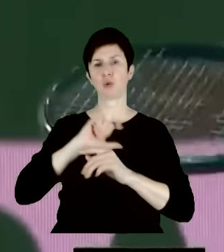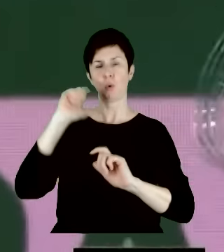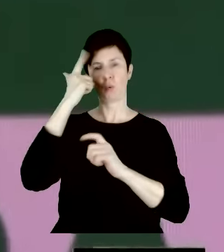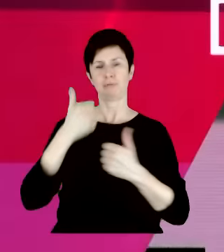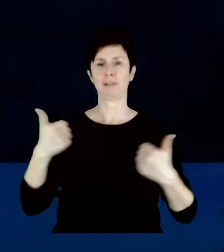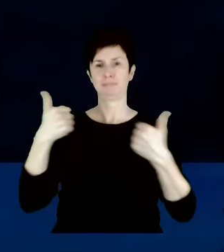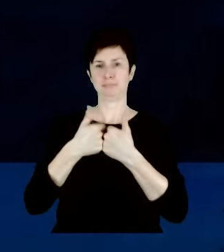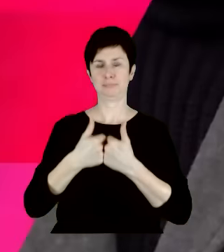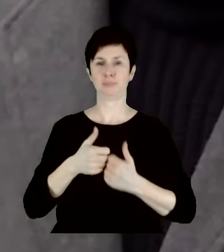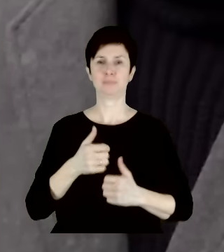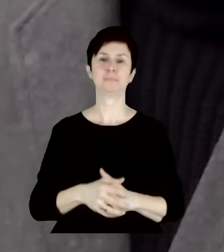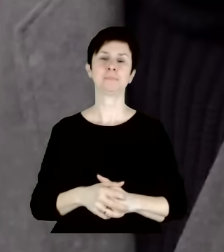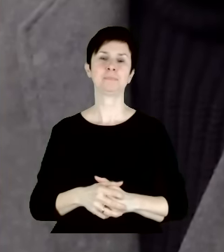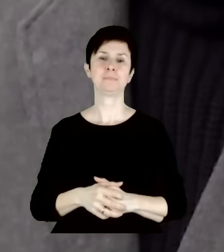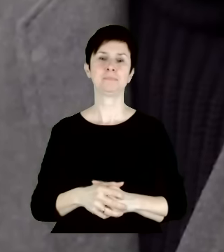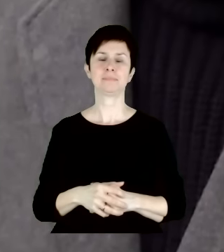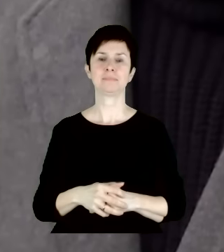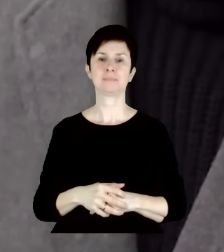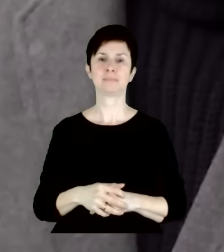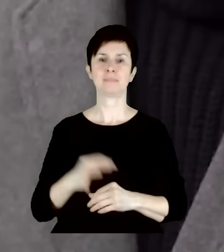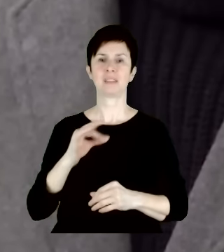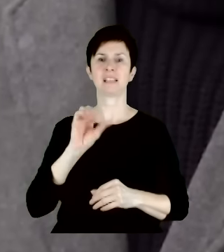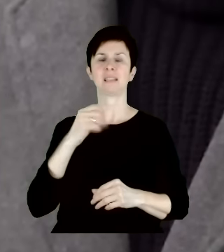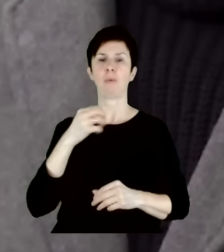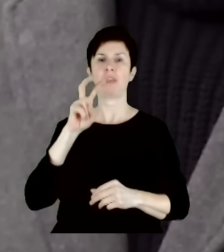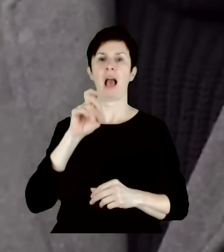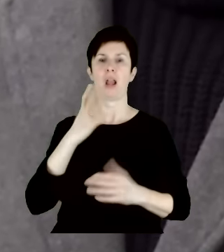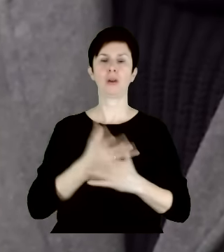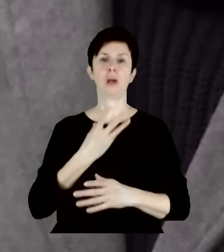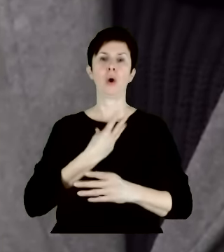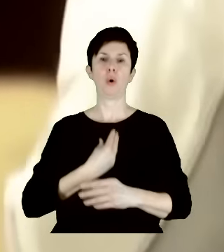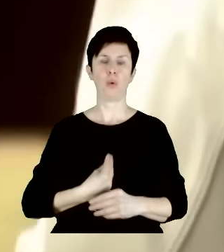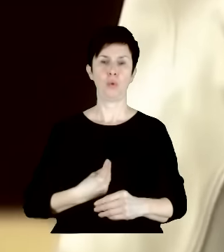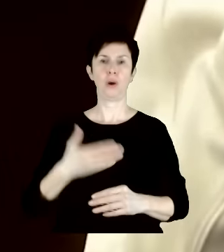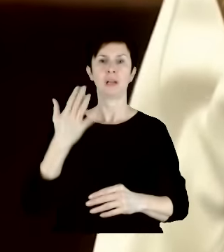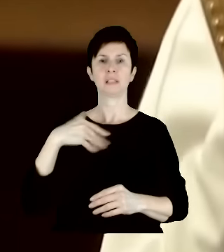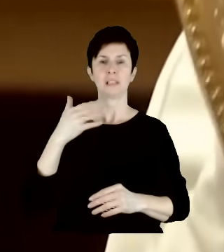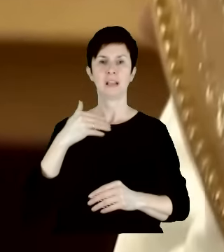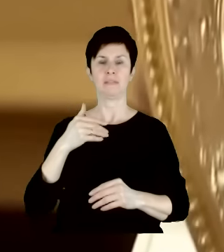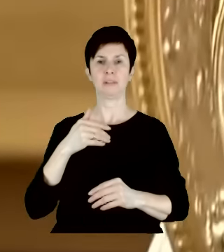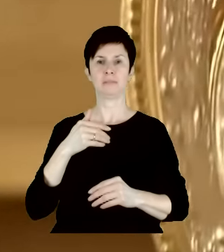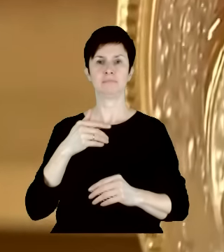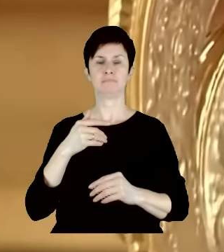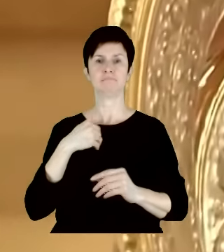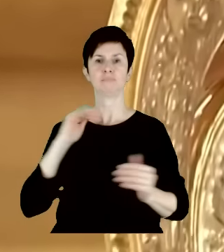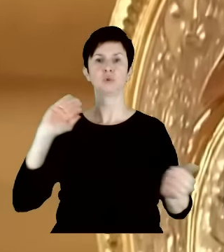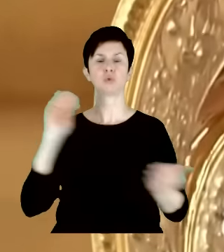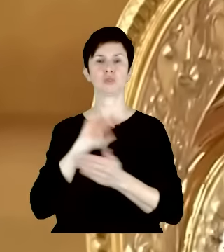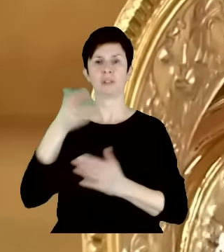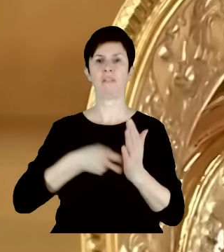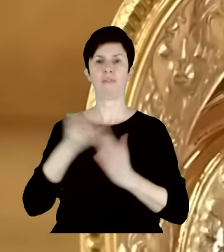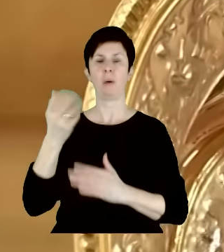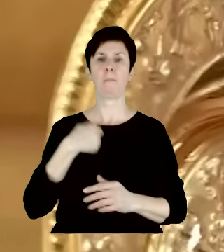która ruszy już dziś. Simona Halep może odetchnąć z ulgą. Byłej liderce światowych list skrócono dyskwalifikację za użycie